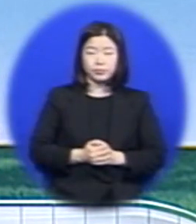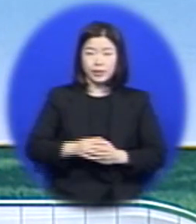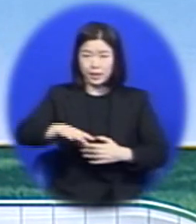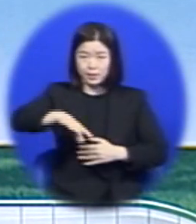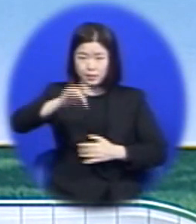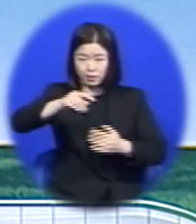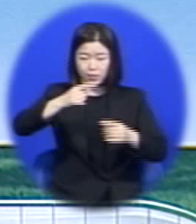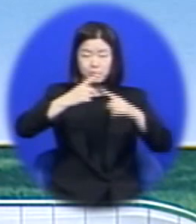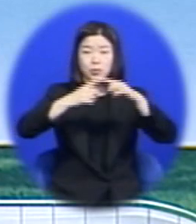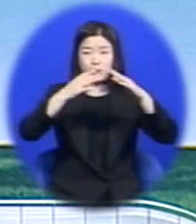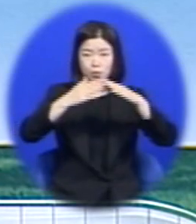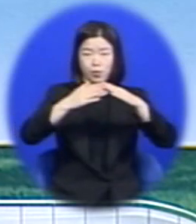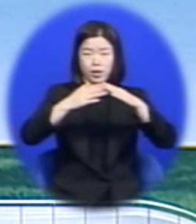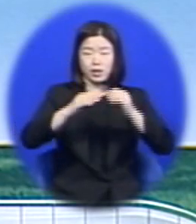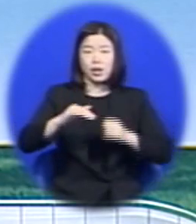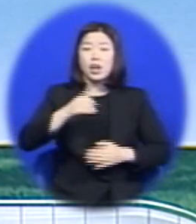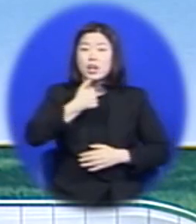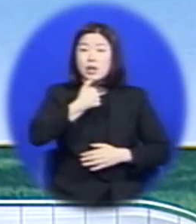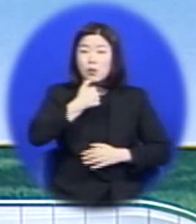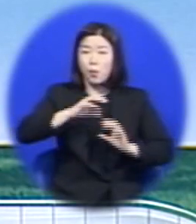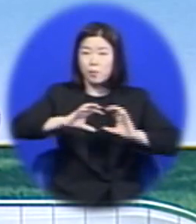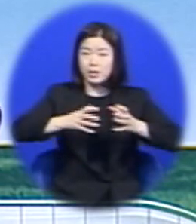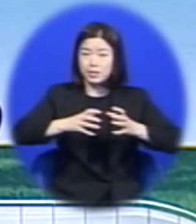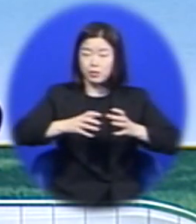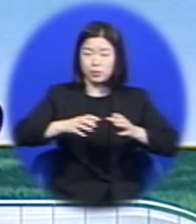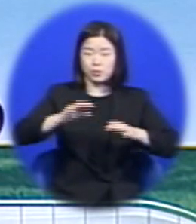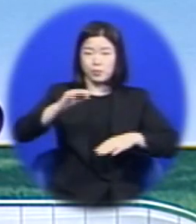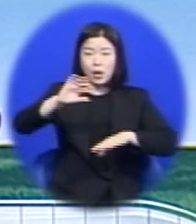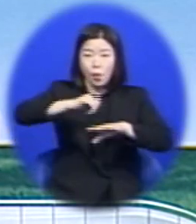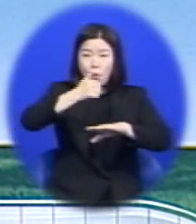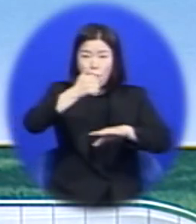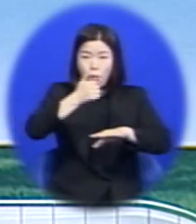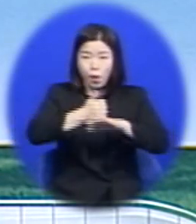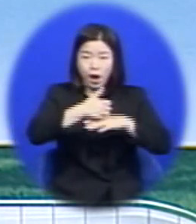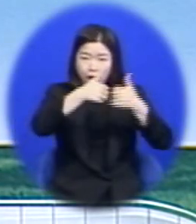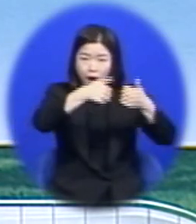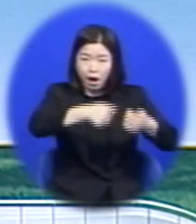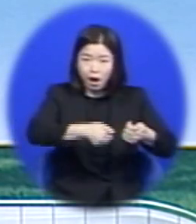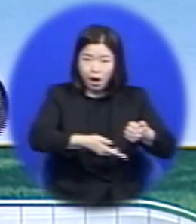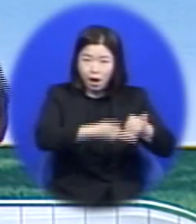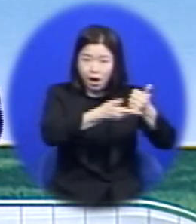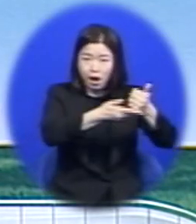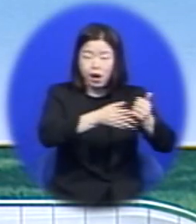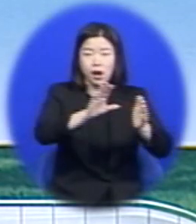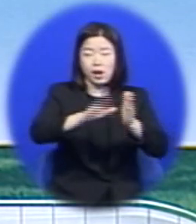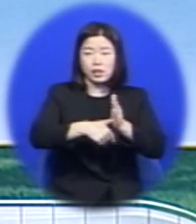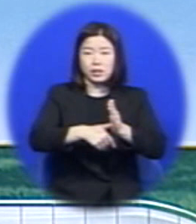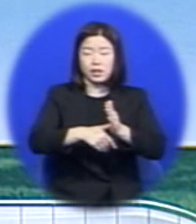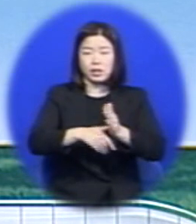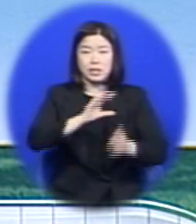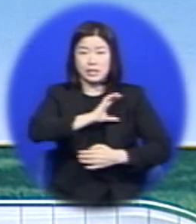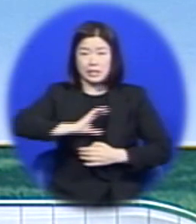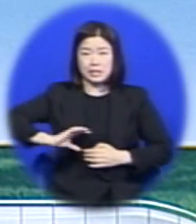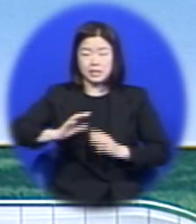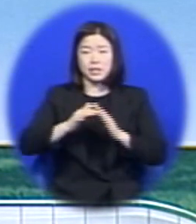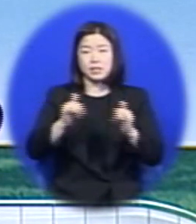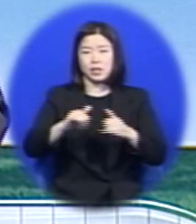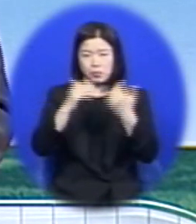초대교회 때 로마 제국이 황제 숭배를 강요할 때 크리스천들은 다 순교했습니다.